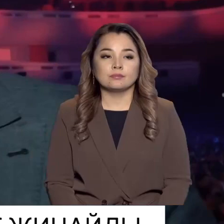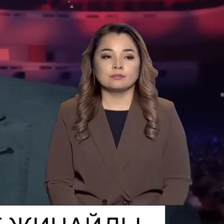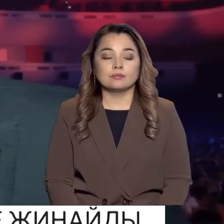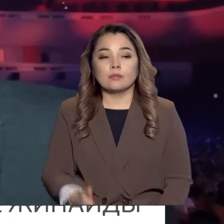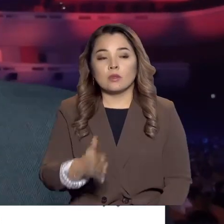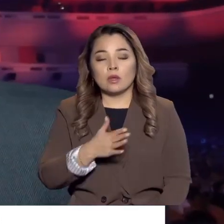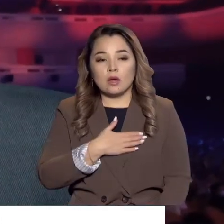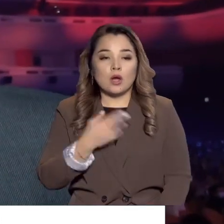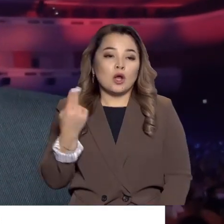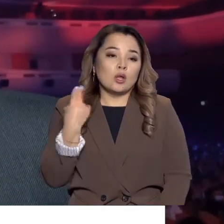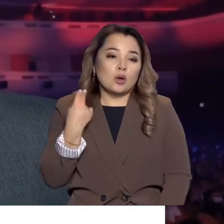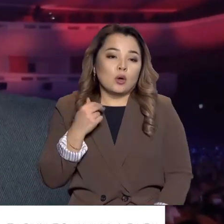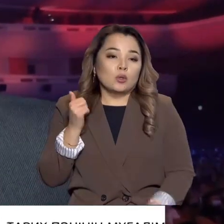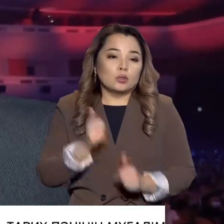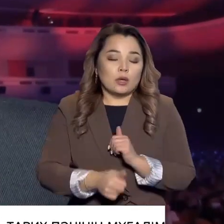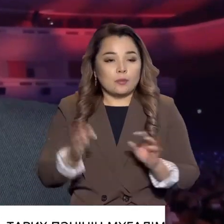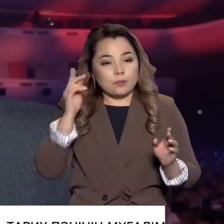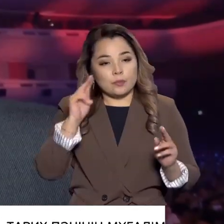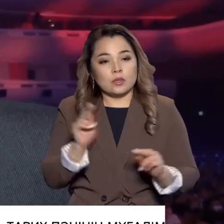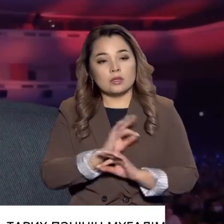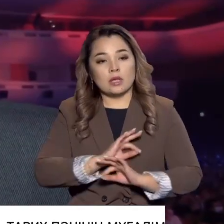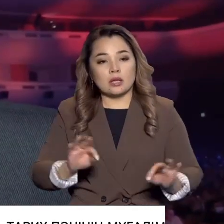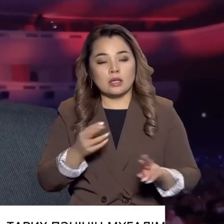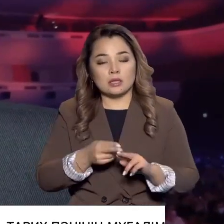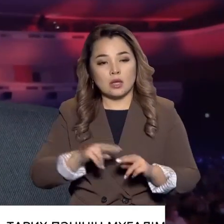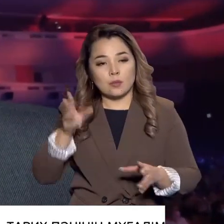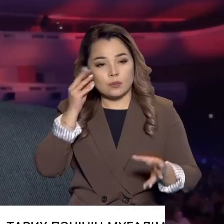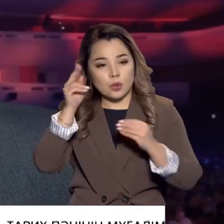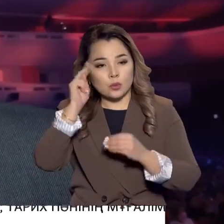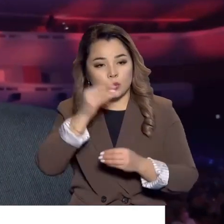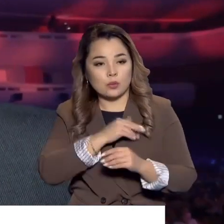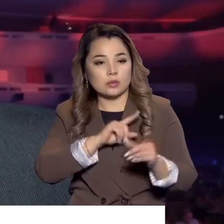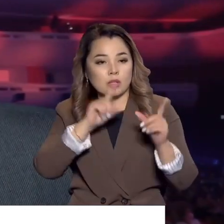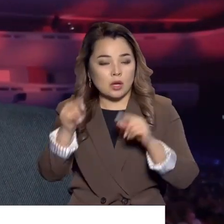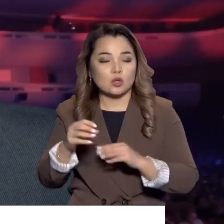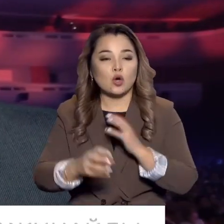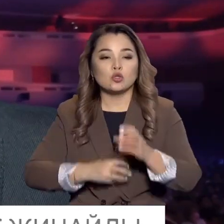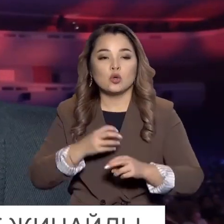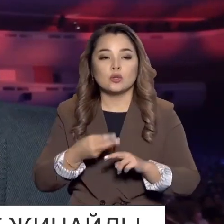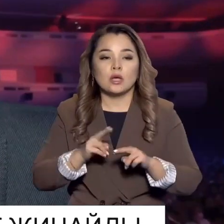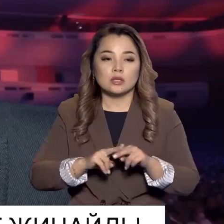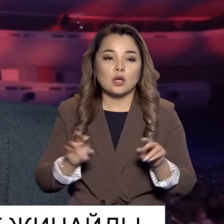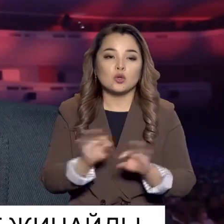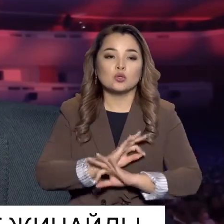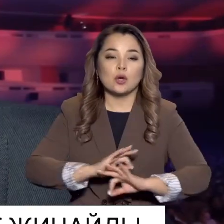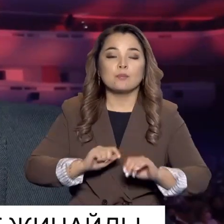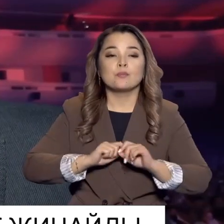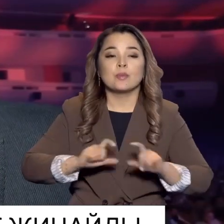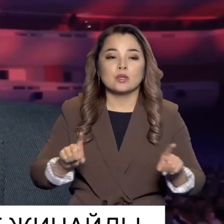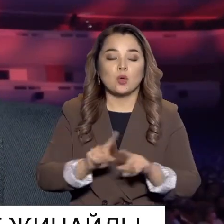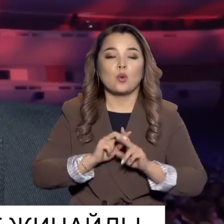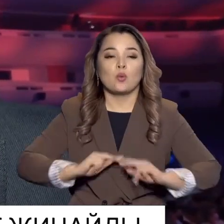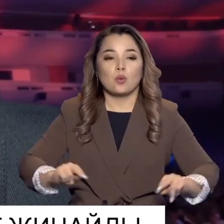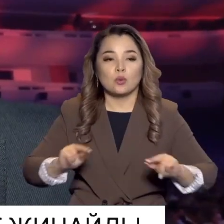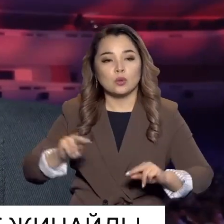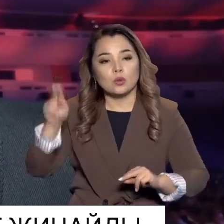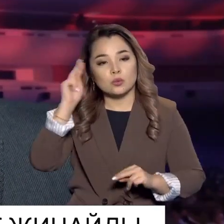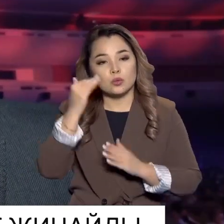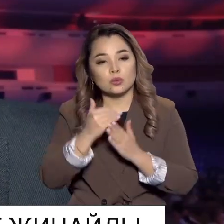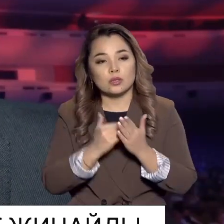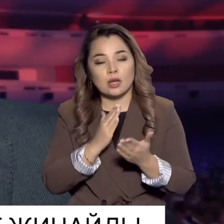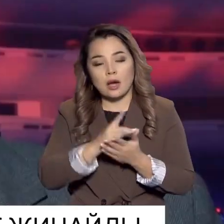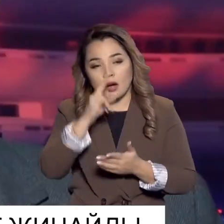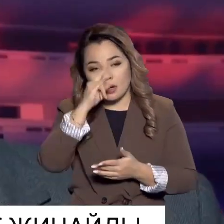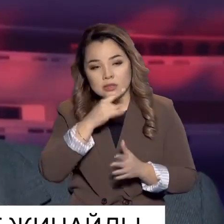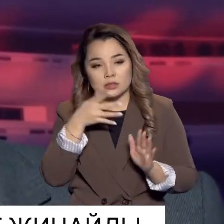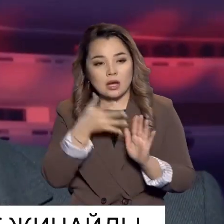Мен Лондонда әлемнің озық білім беру тәсілдерін меңгеріп келсем деймін. Әсіресе дүние жүзінде үздік саналатын мектептердің оқыту жүйесін үйреніп, соны